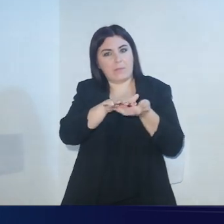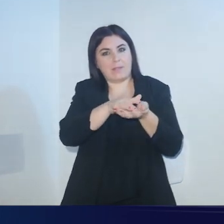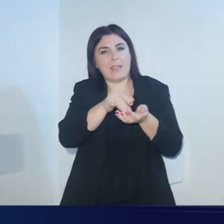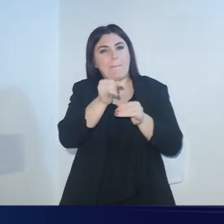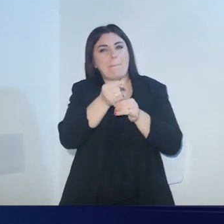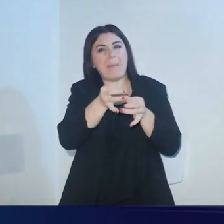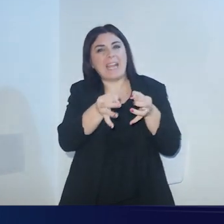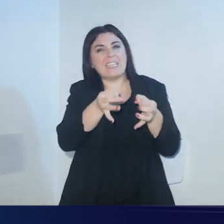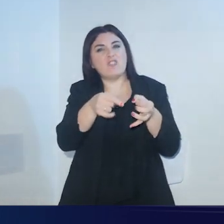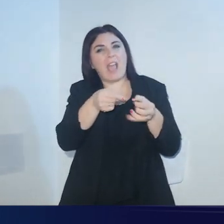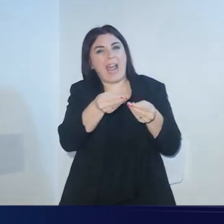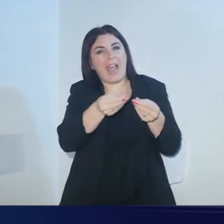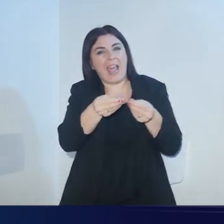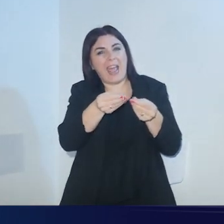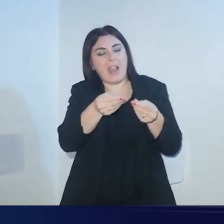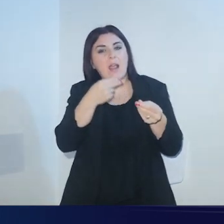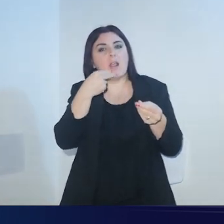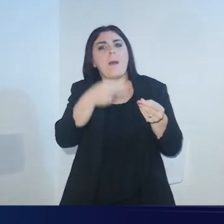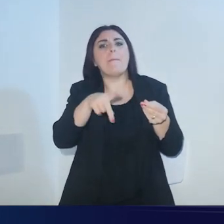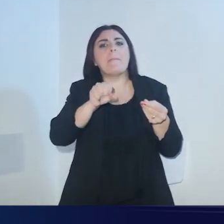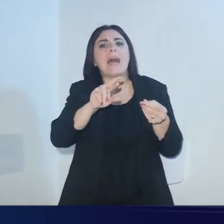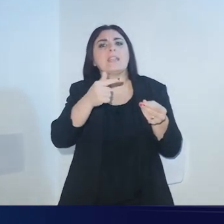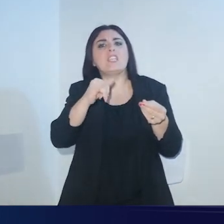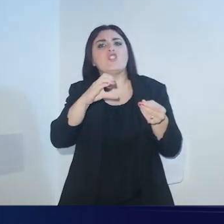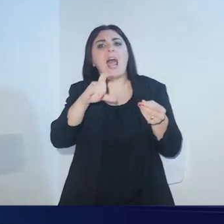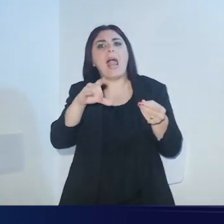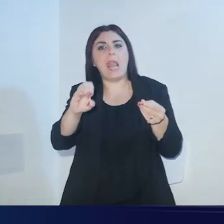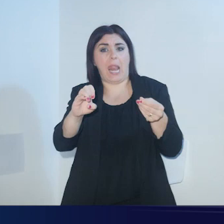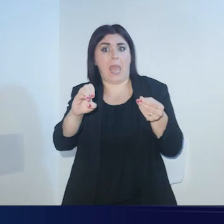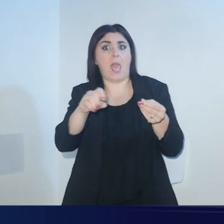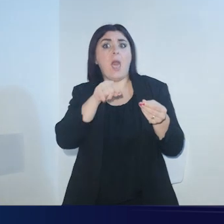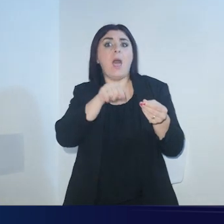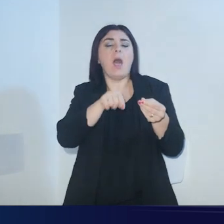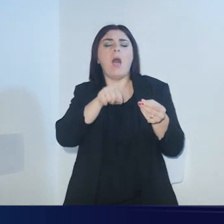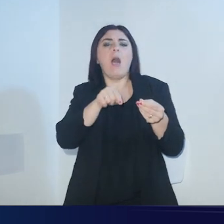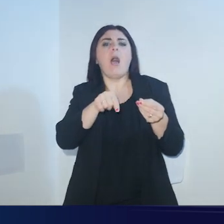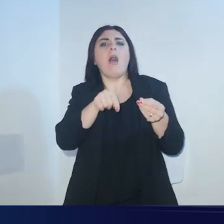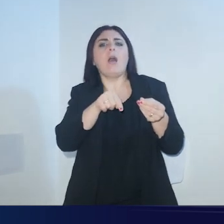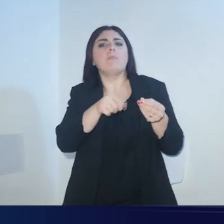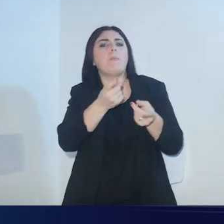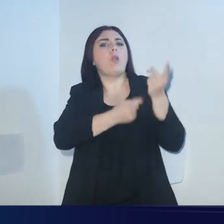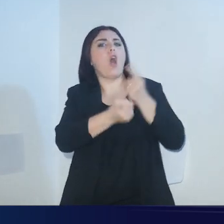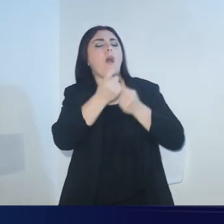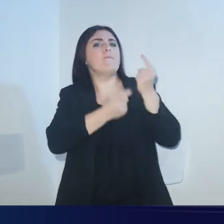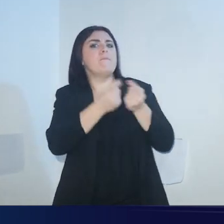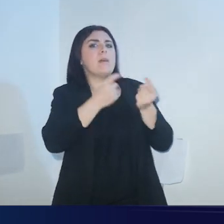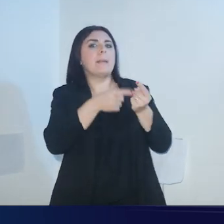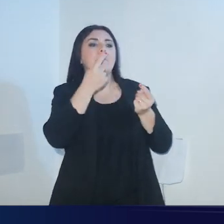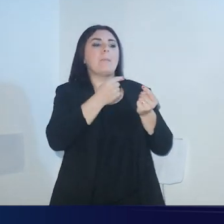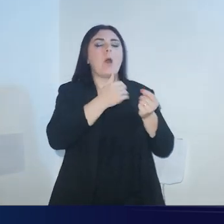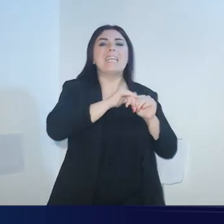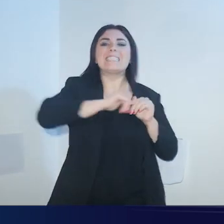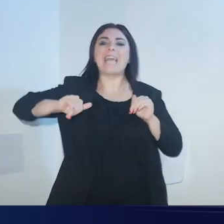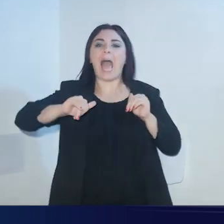queste particelle, ecco, tecnicamente dette particelle, che non provengono altro che da